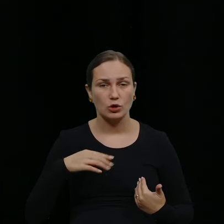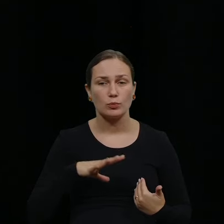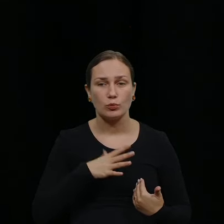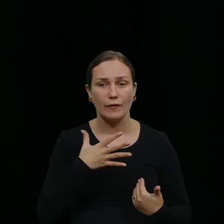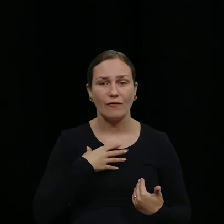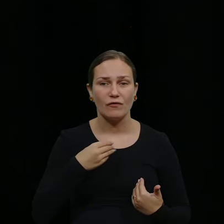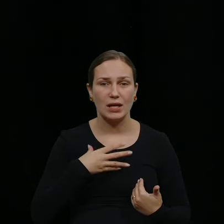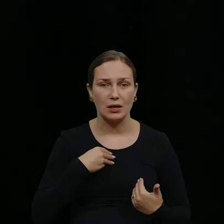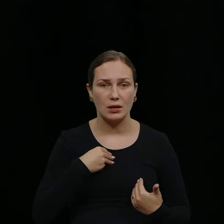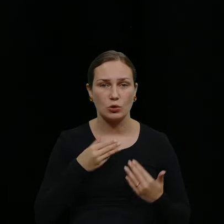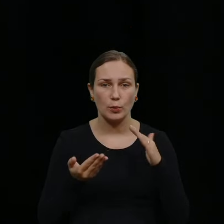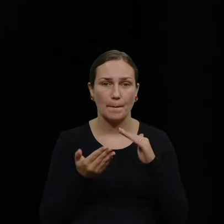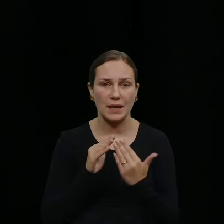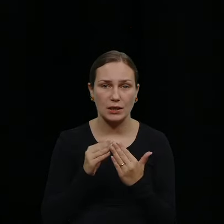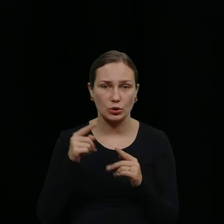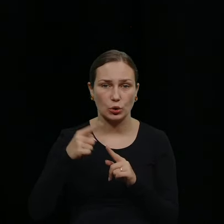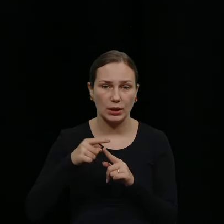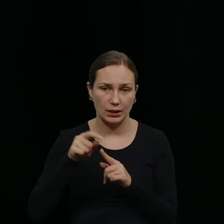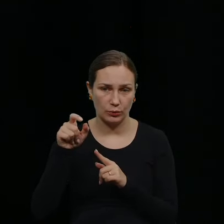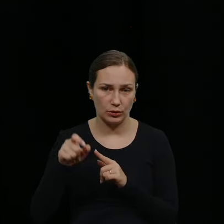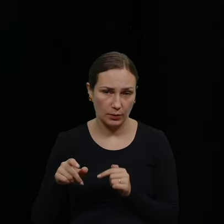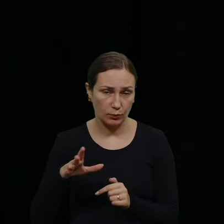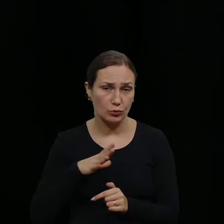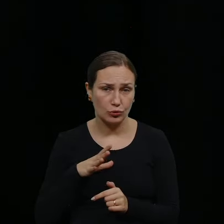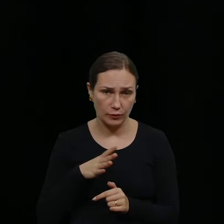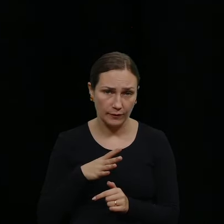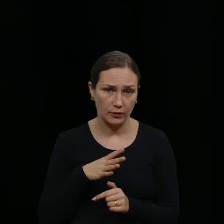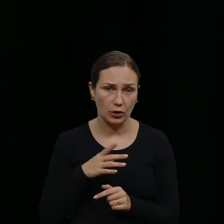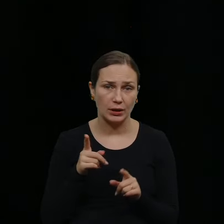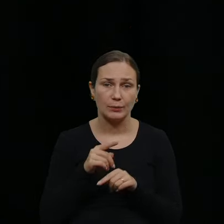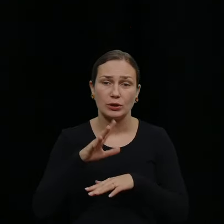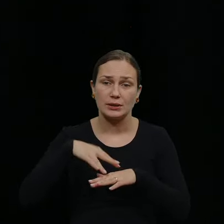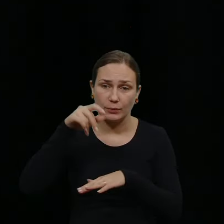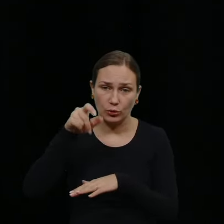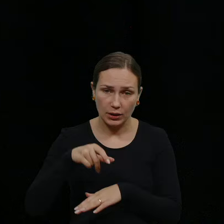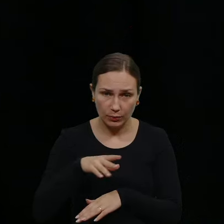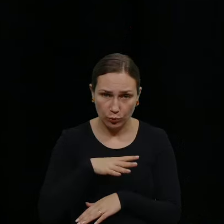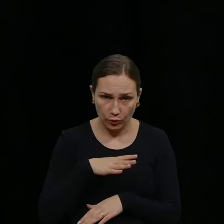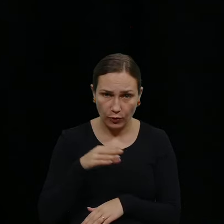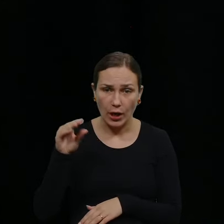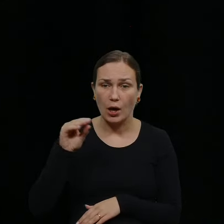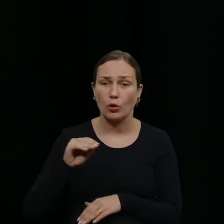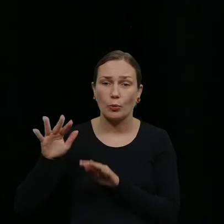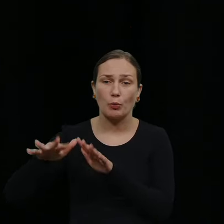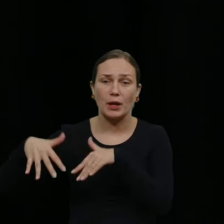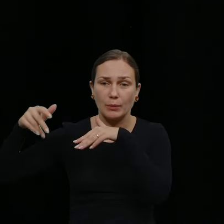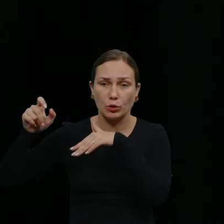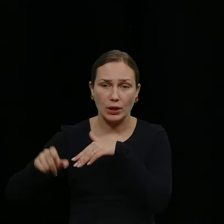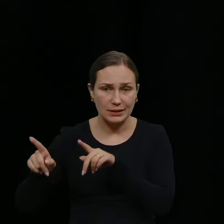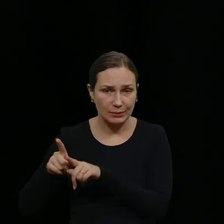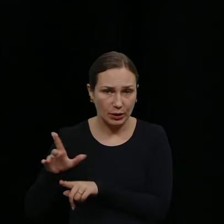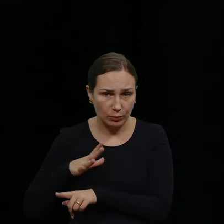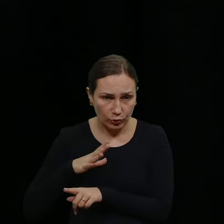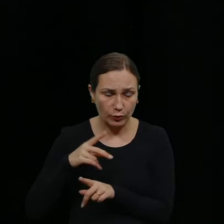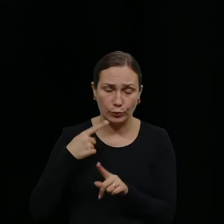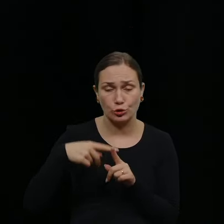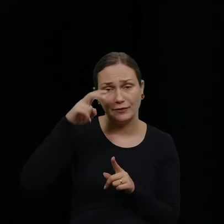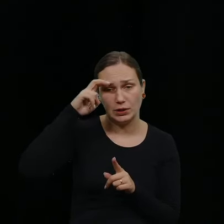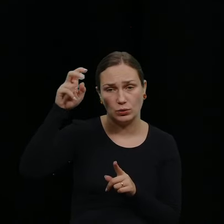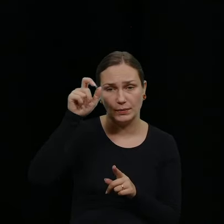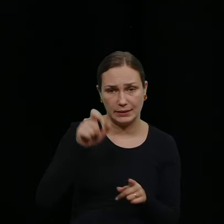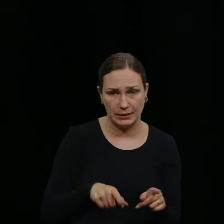ir Vilniaus miesto tarybos narių, buvęs Seimo narių, buvęs Europos parlamento narių, vyriausybės narių. Taip